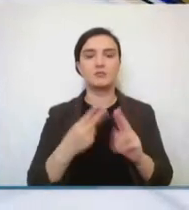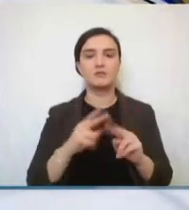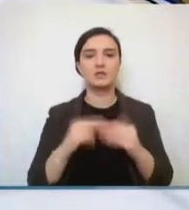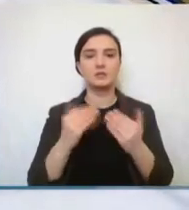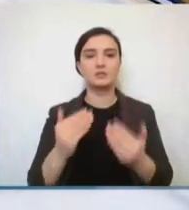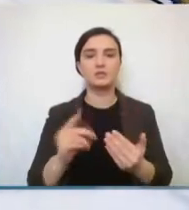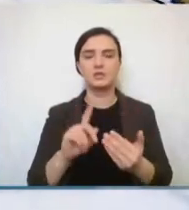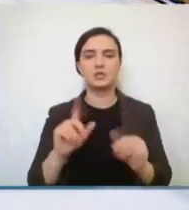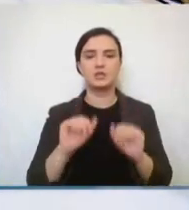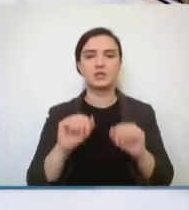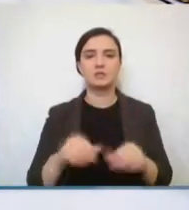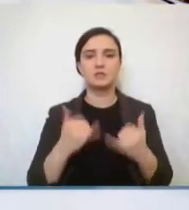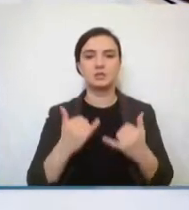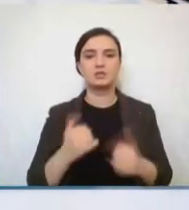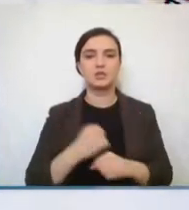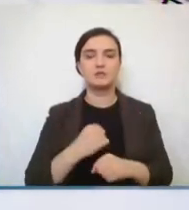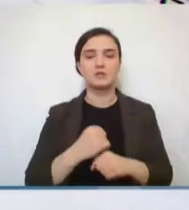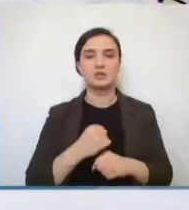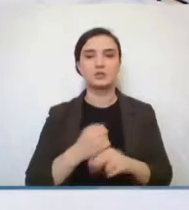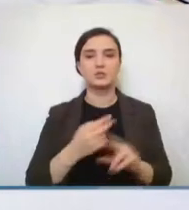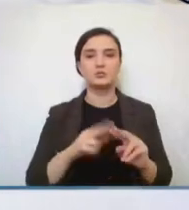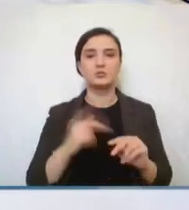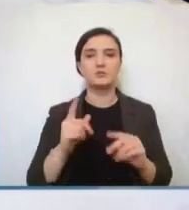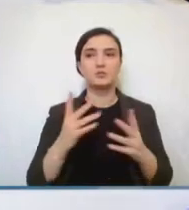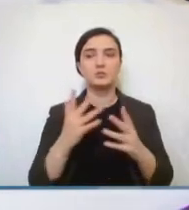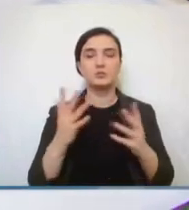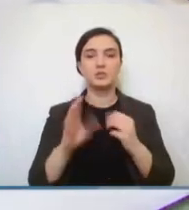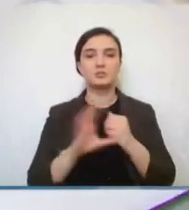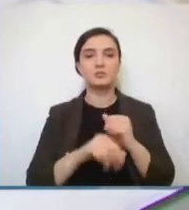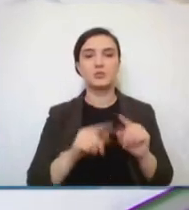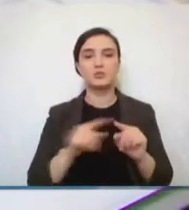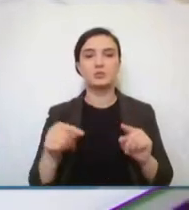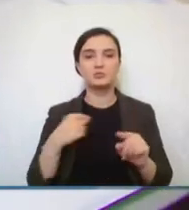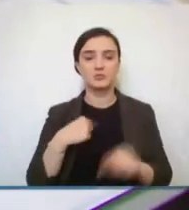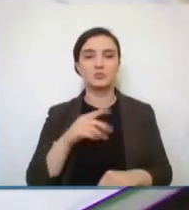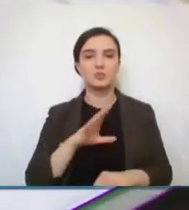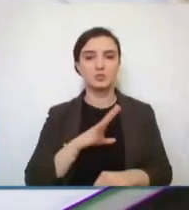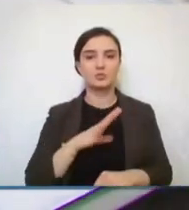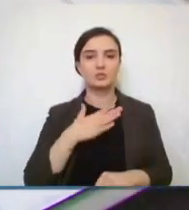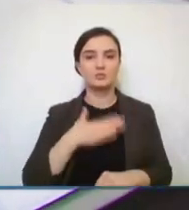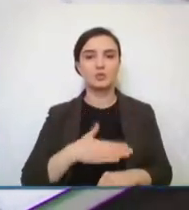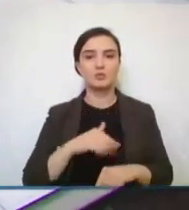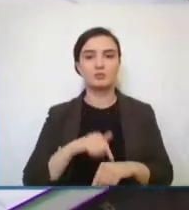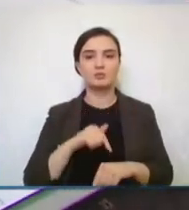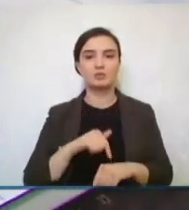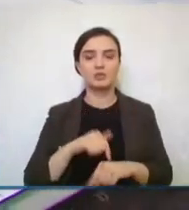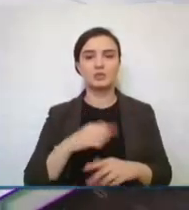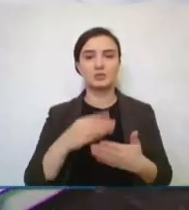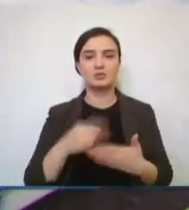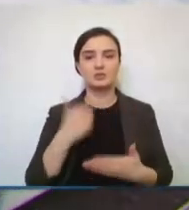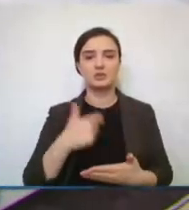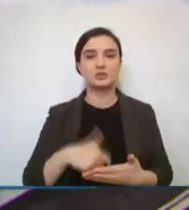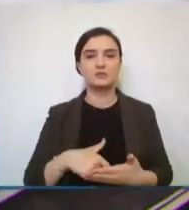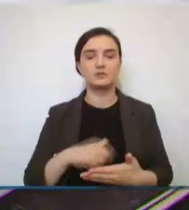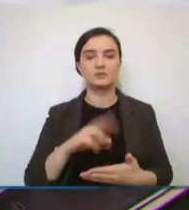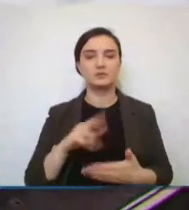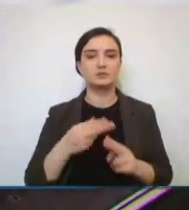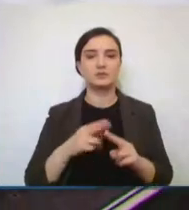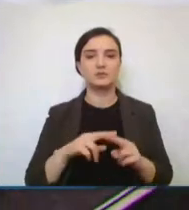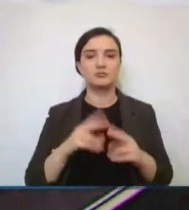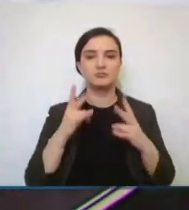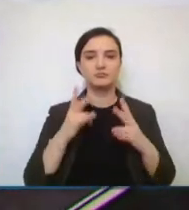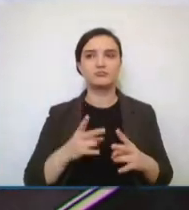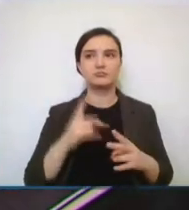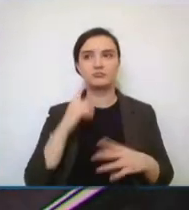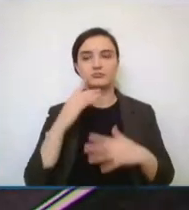დღეს გავაკეთო, იმისაც რომ დღის ბოლოს მე მქონდეს კმაყოფილების განცდა საკუთარი თავის და არ ჩავარდე სასოწარკვეთაში და